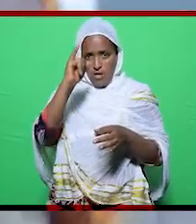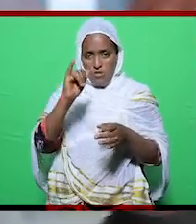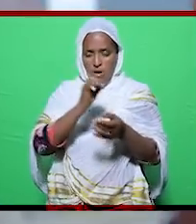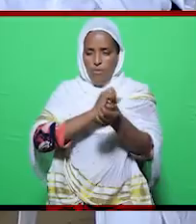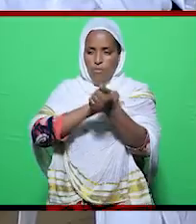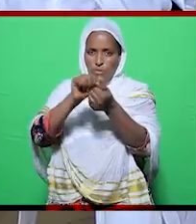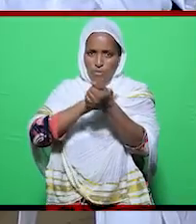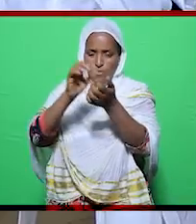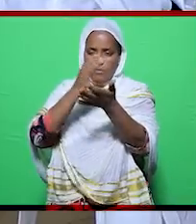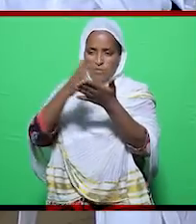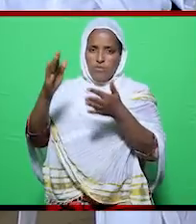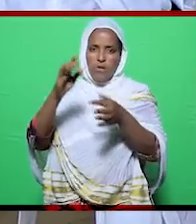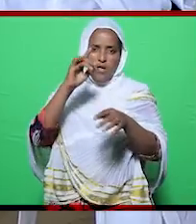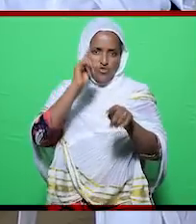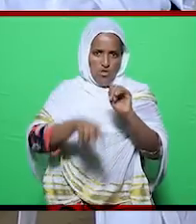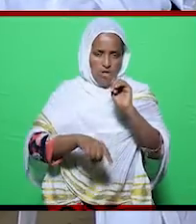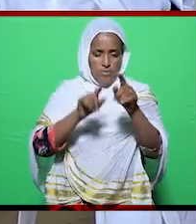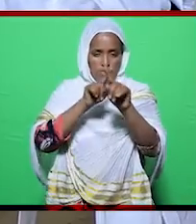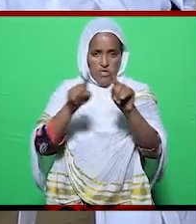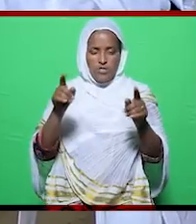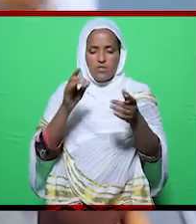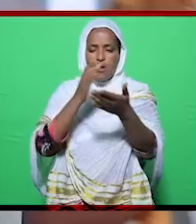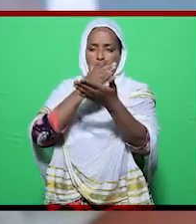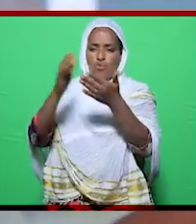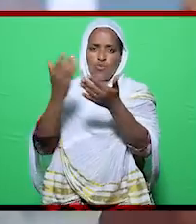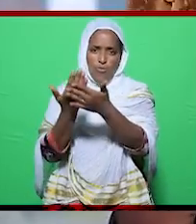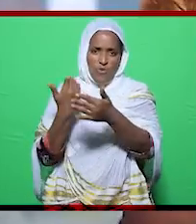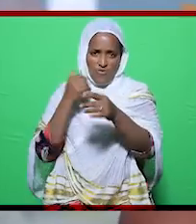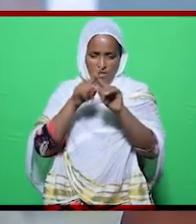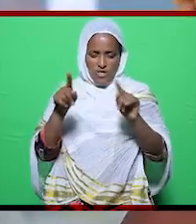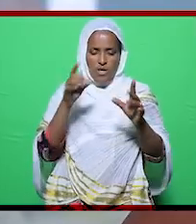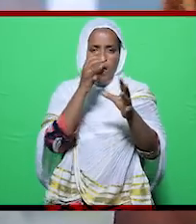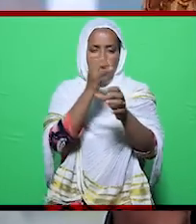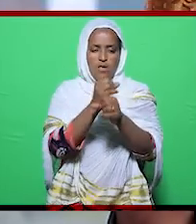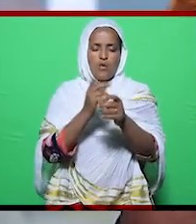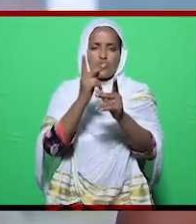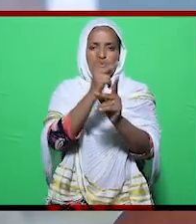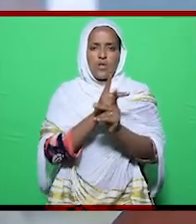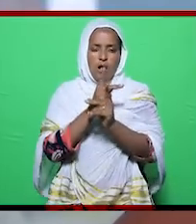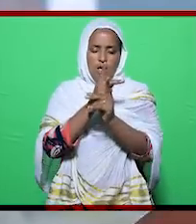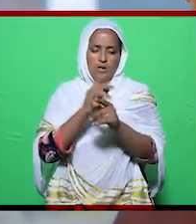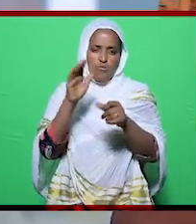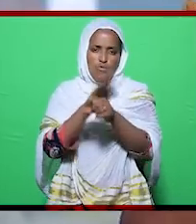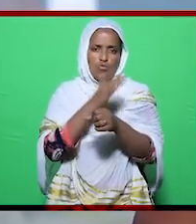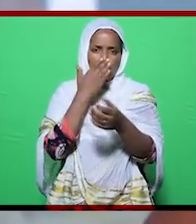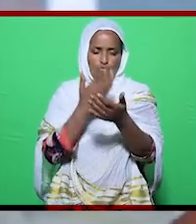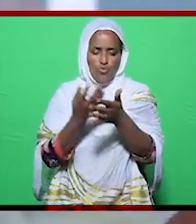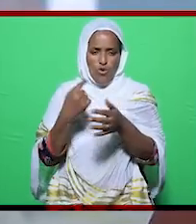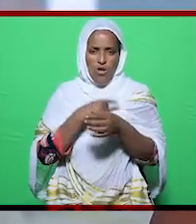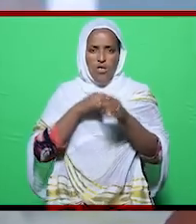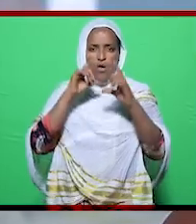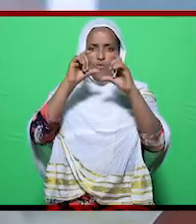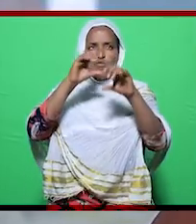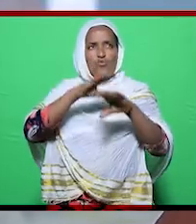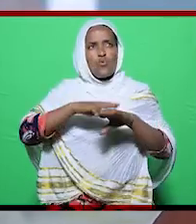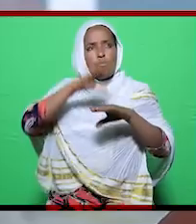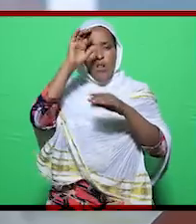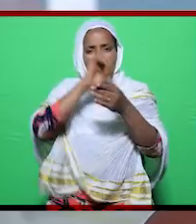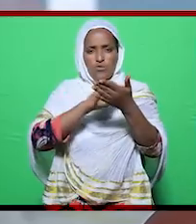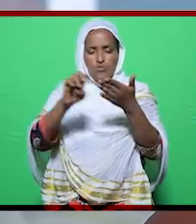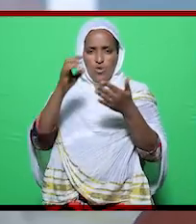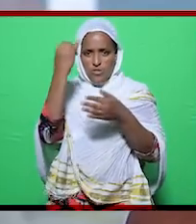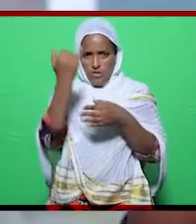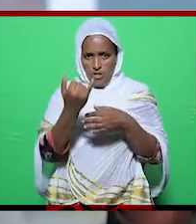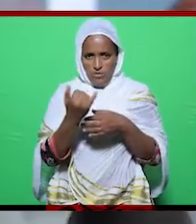ያድርጉልኝ ብሎ ከንስሐ አባት ጋር ተማክሮ እንዲወገዱ ማድረግ እንጂ እኛ ምእመናን በግል ውሳኔና በግል ሀሳብ ማጥፋትና ማስኬድ አይቻልም።